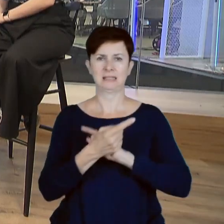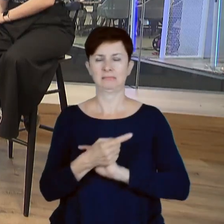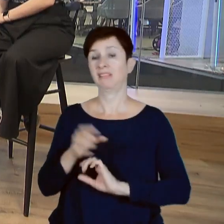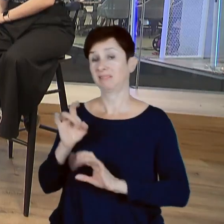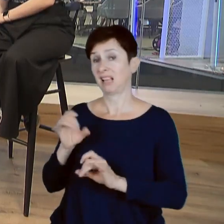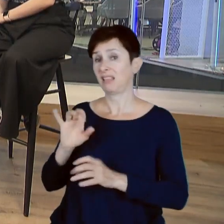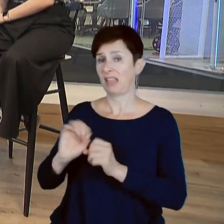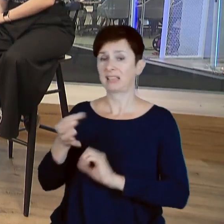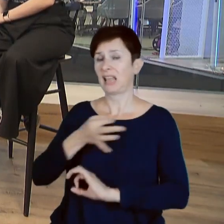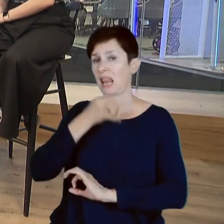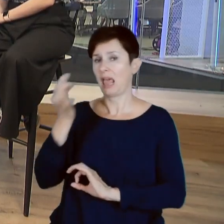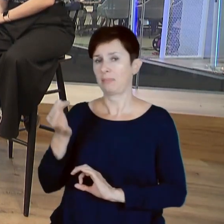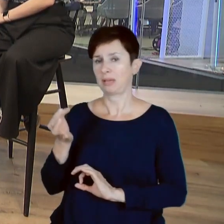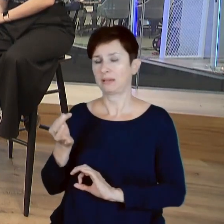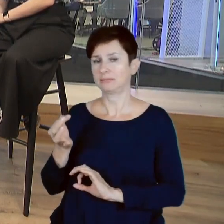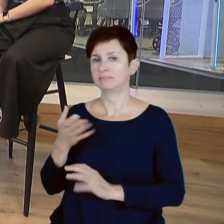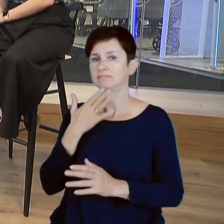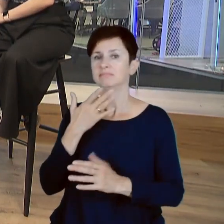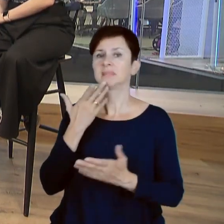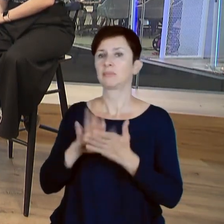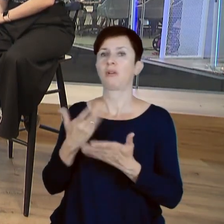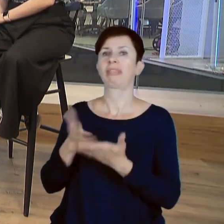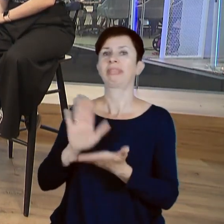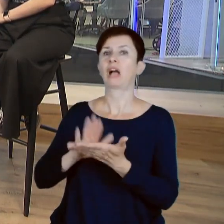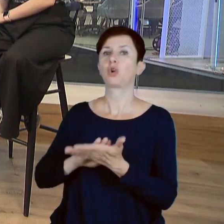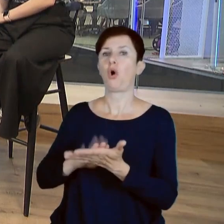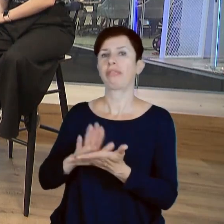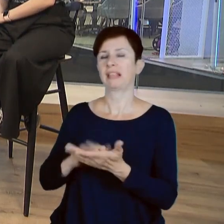zmieniamy po prostu tą nagrodę na przykład, prawda?